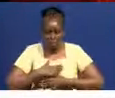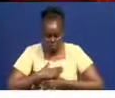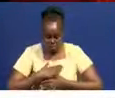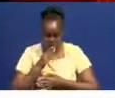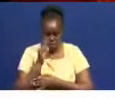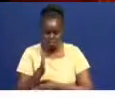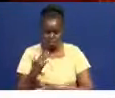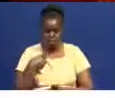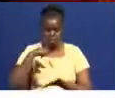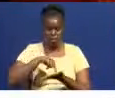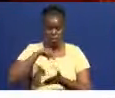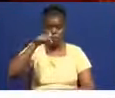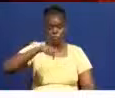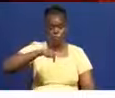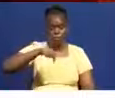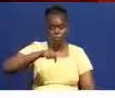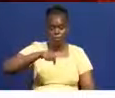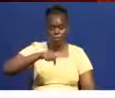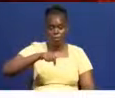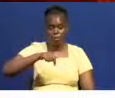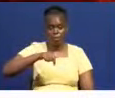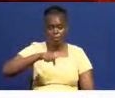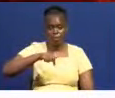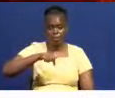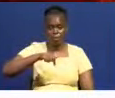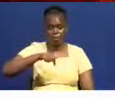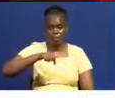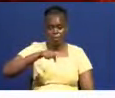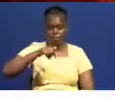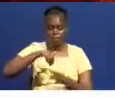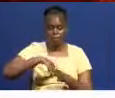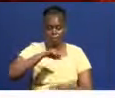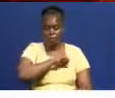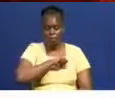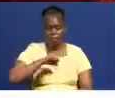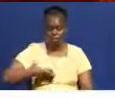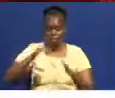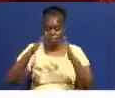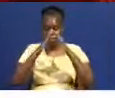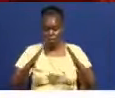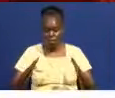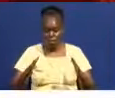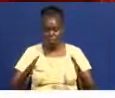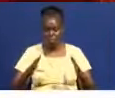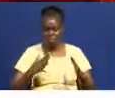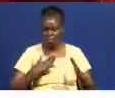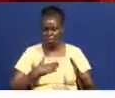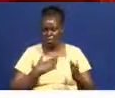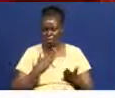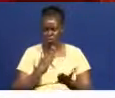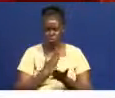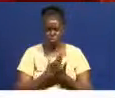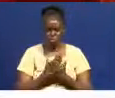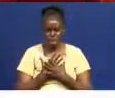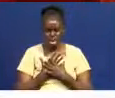nasimama hivi leo hapa ndani ya bunge la Senate nikiwa na majonzi makubwa